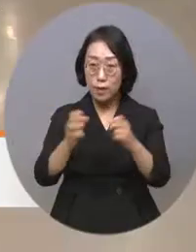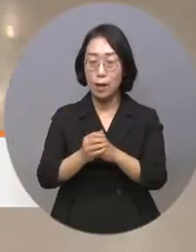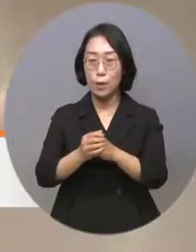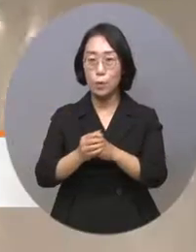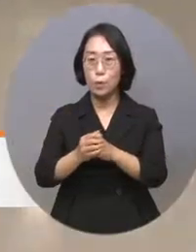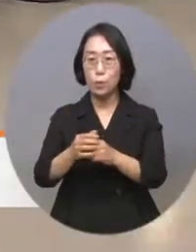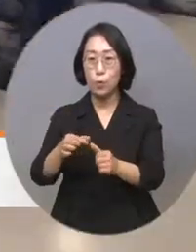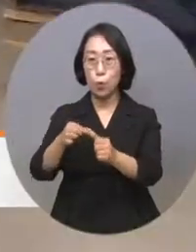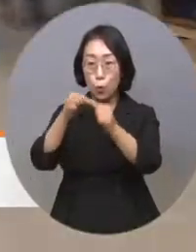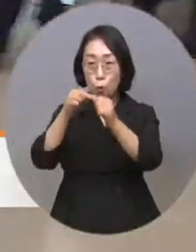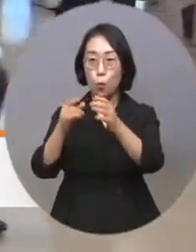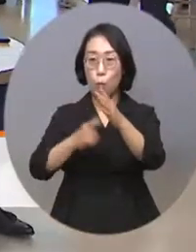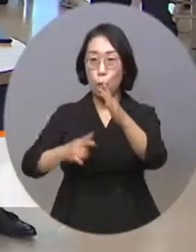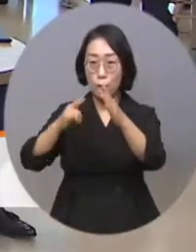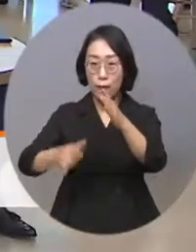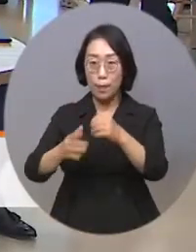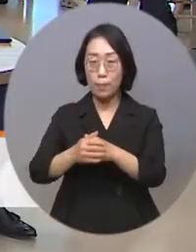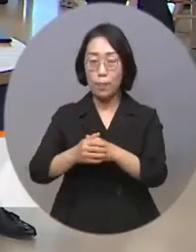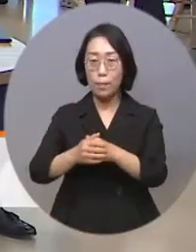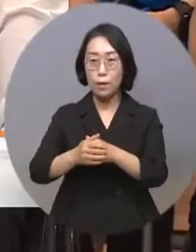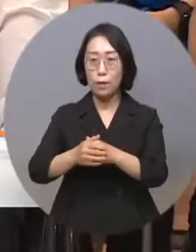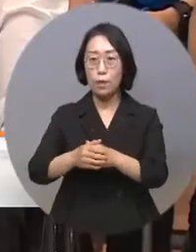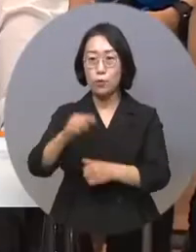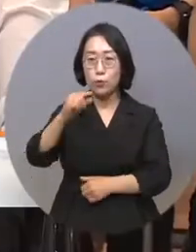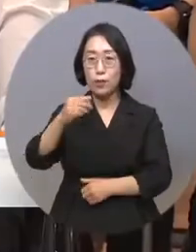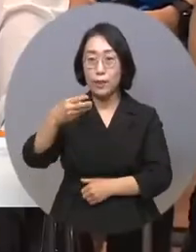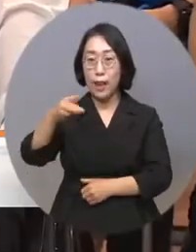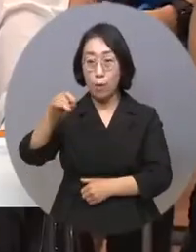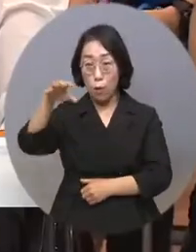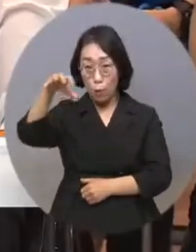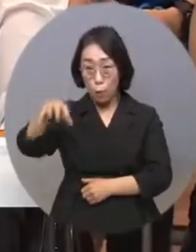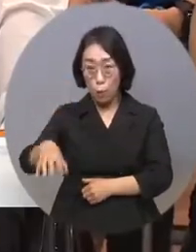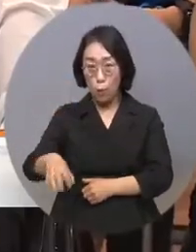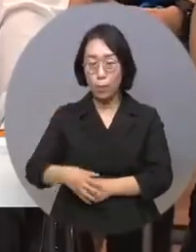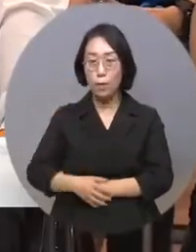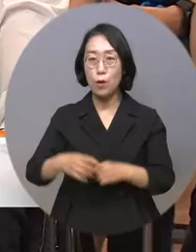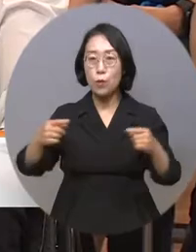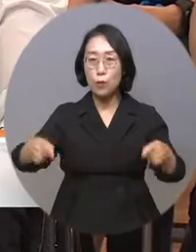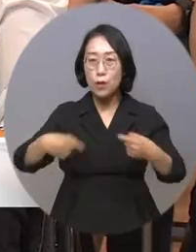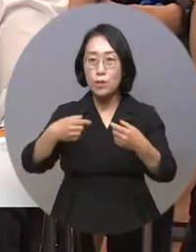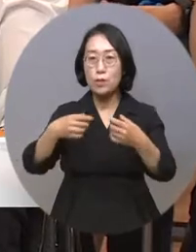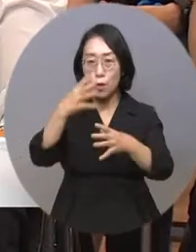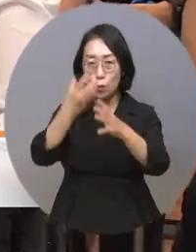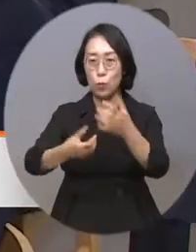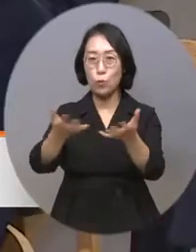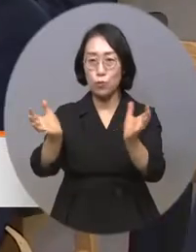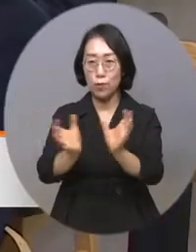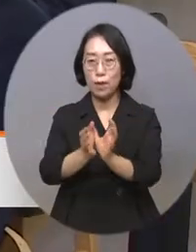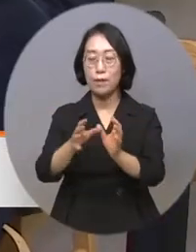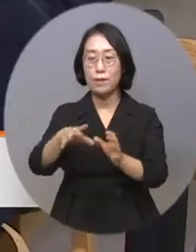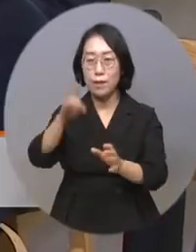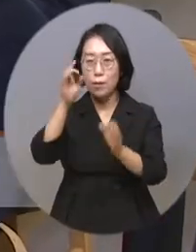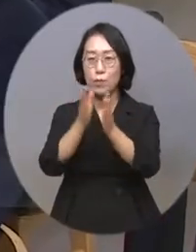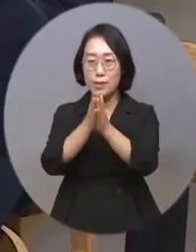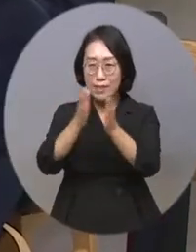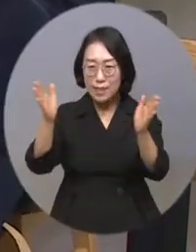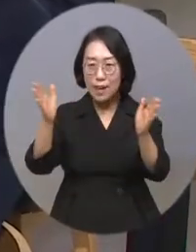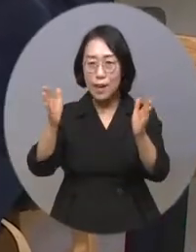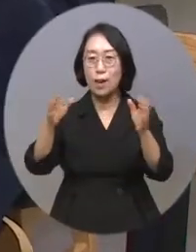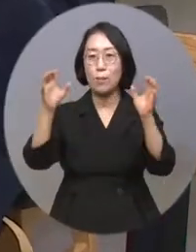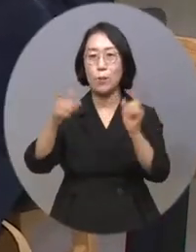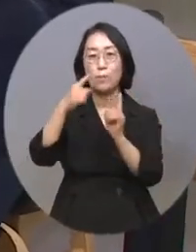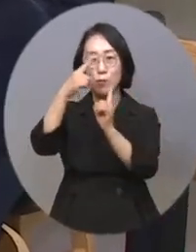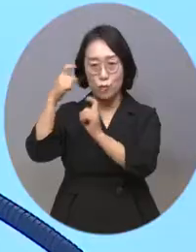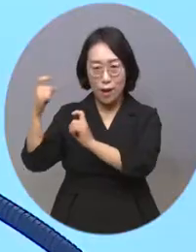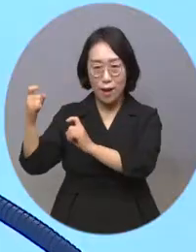한국장애인고용공단, 서울시장애인체육회는 구로 G타워에서 코웨이 휠체어 농구단 창단식을 개최했습니다. 앞서